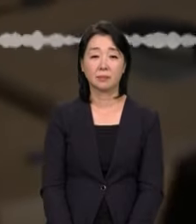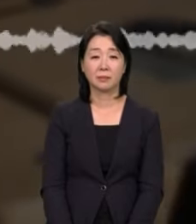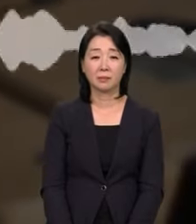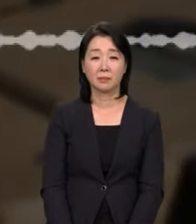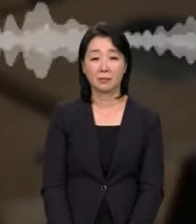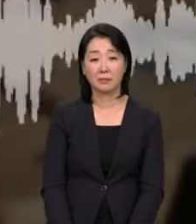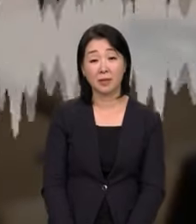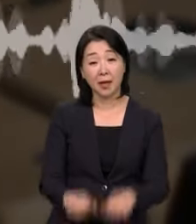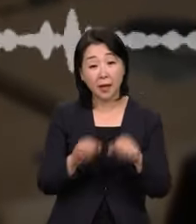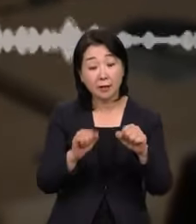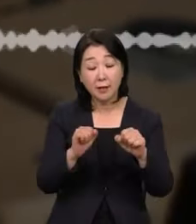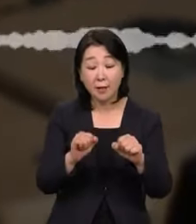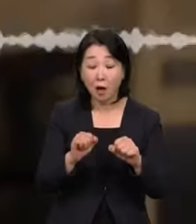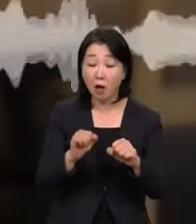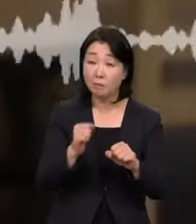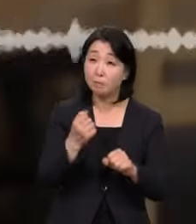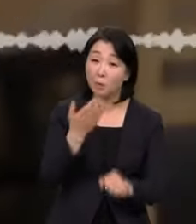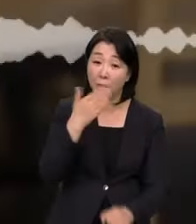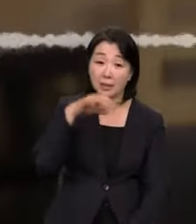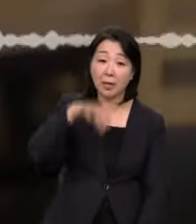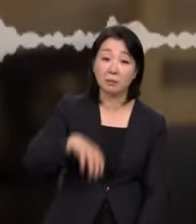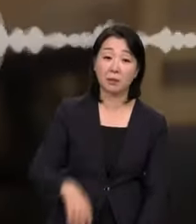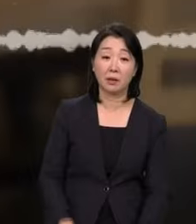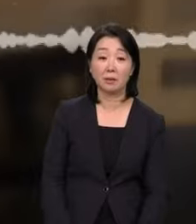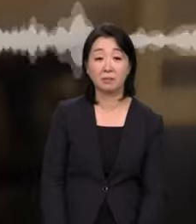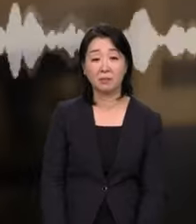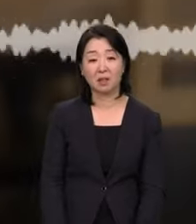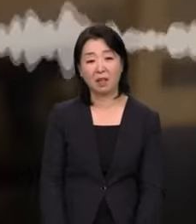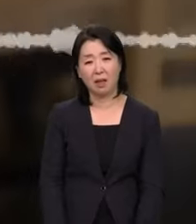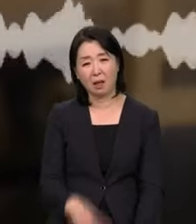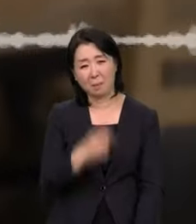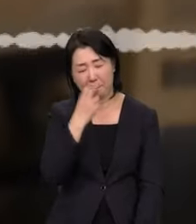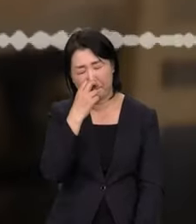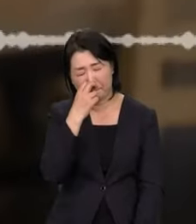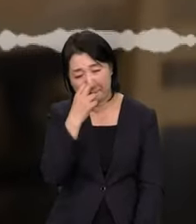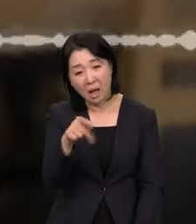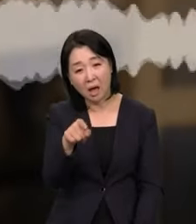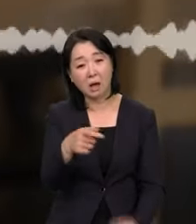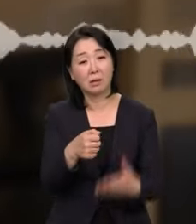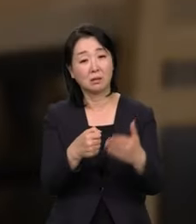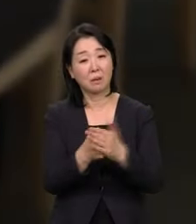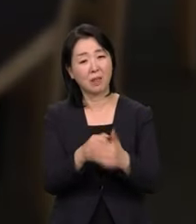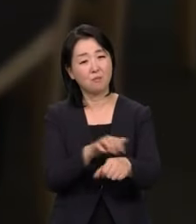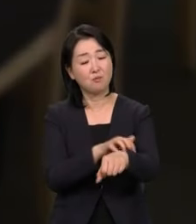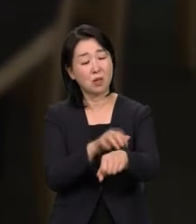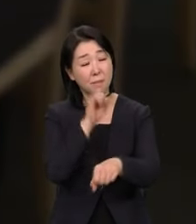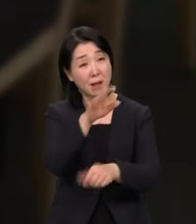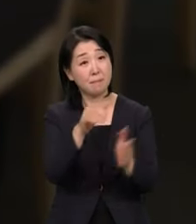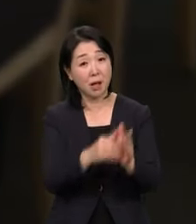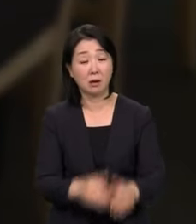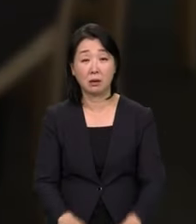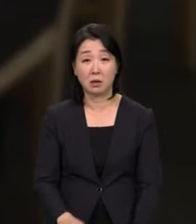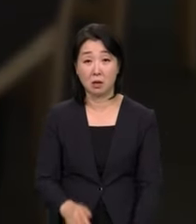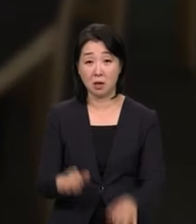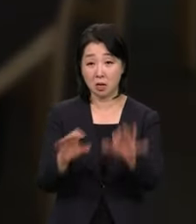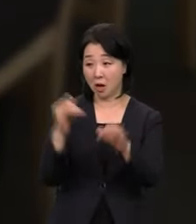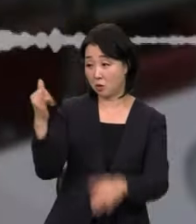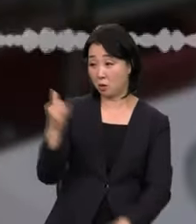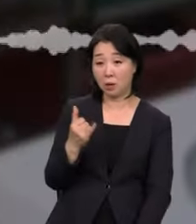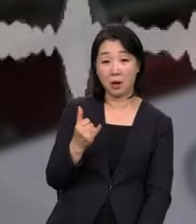안녕하세요. 입니다. 몇 시간 지나는 것 때문에 불편하다 말씀드렸거든요. 가게로 걸려온